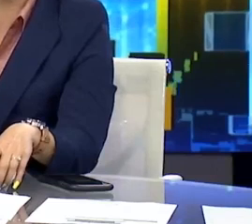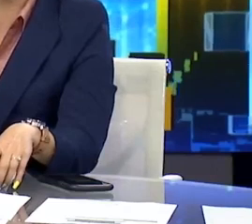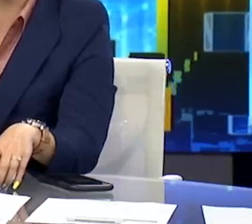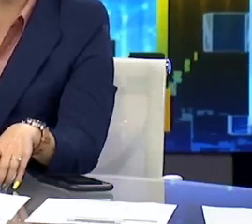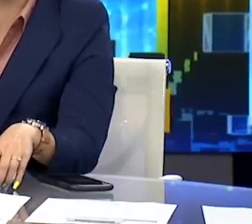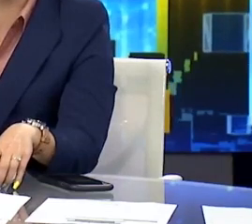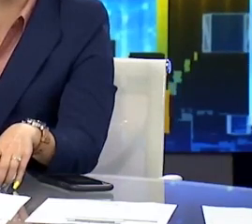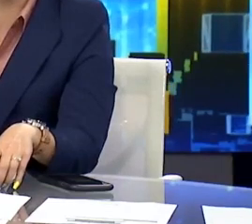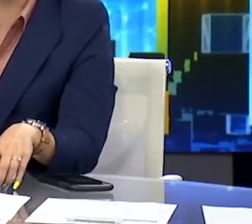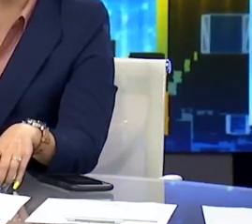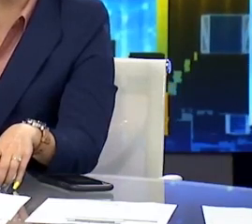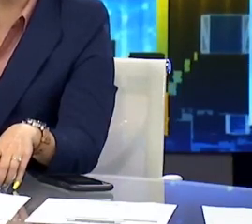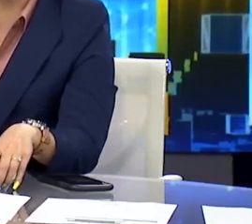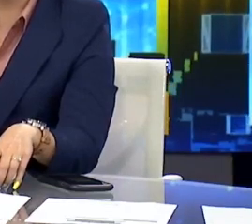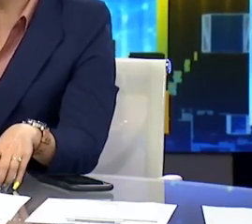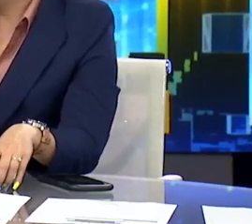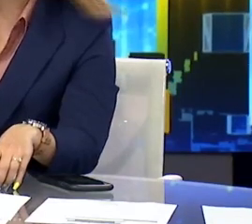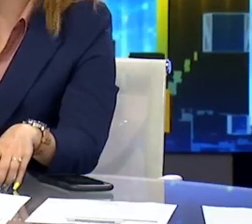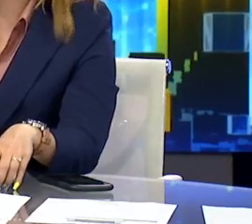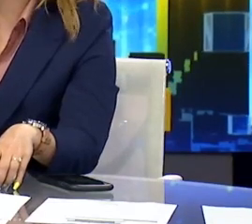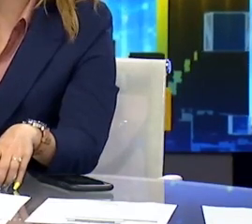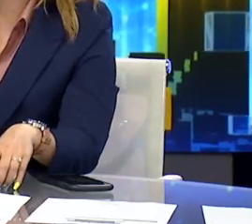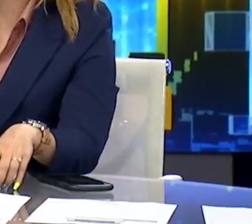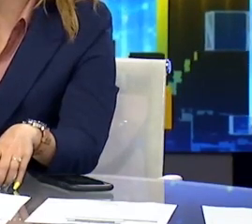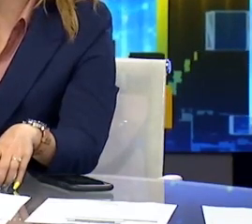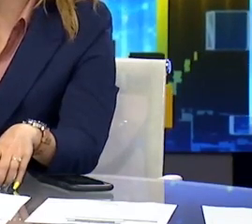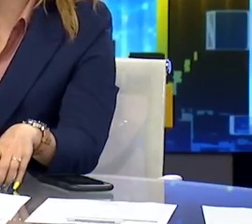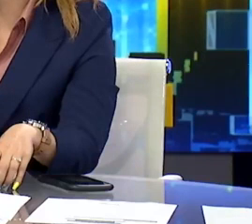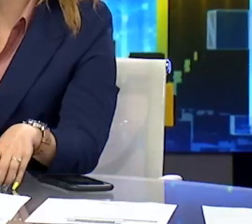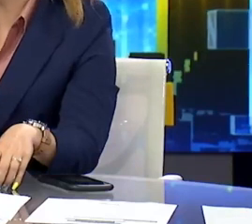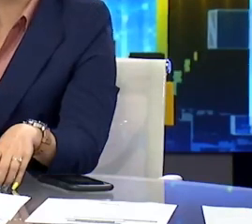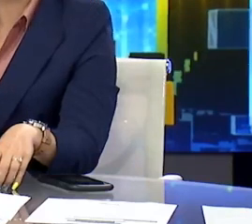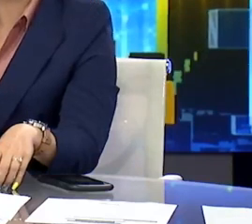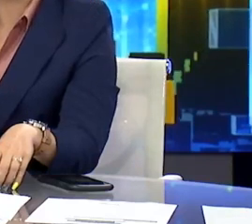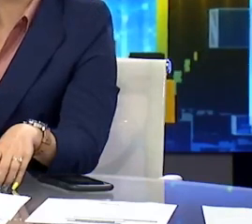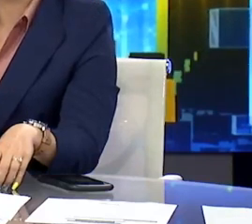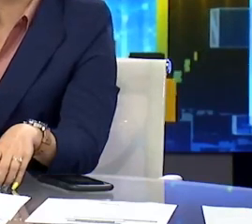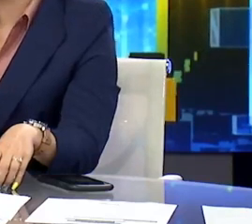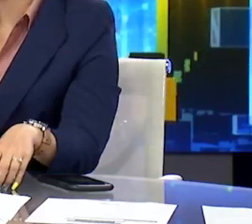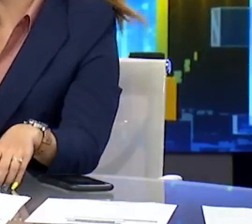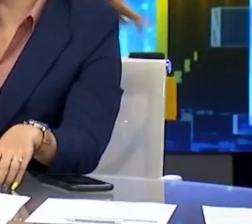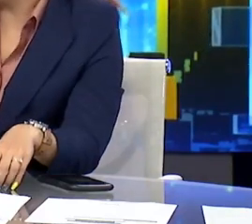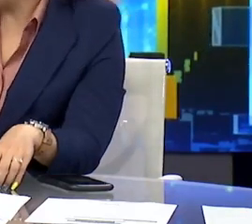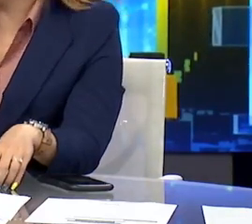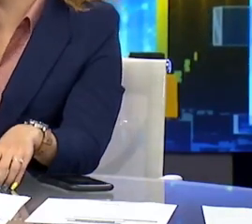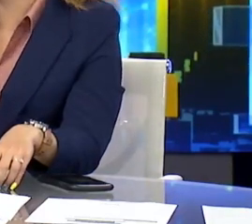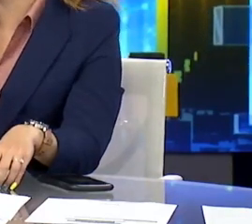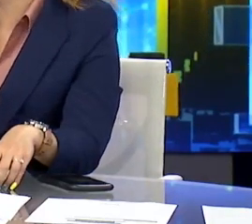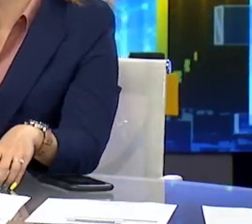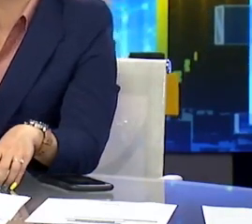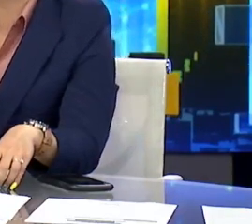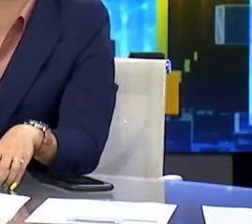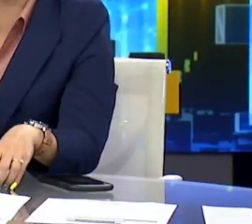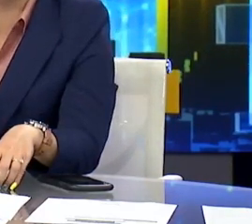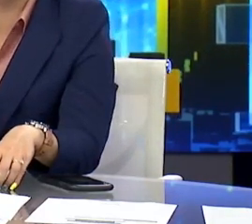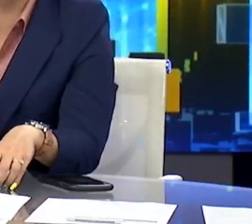การตั้งผบตรก็ยังไม่จบเพราะว่าฝ่ายค้านเองวันนี้ก็ตั้งกระทู้ถามนายกรัฐมนตรี นี่ลามมาในสภาแล้ว ครับ